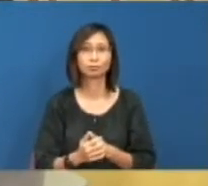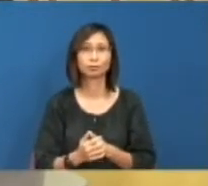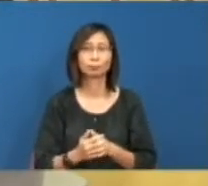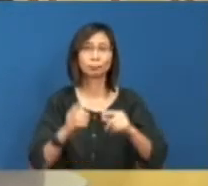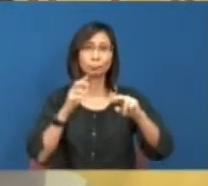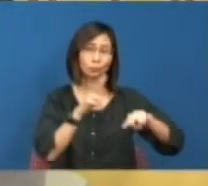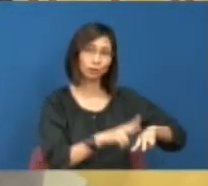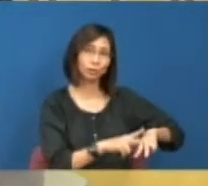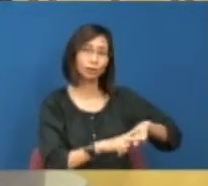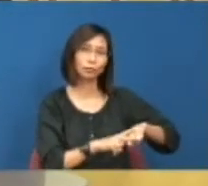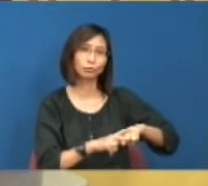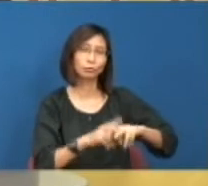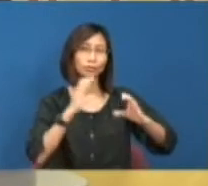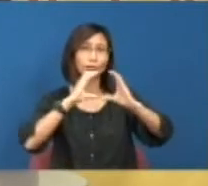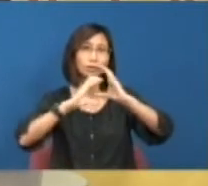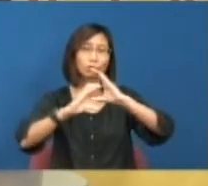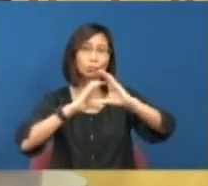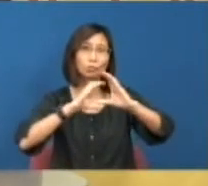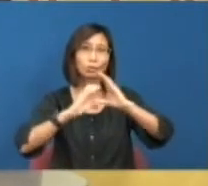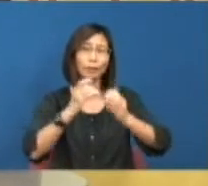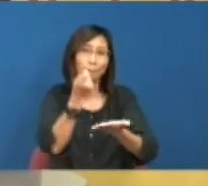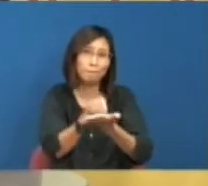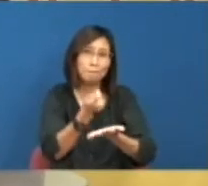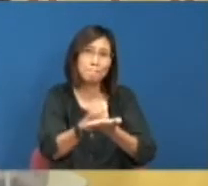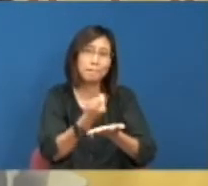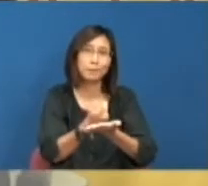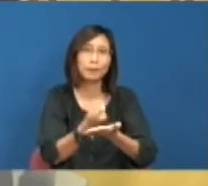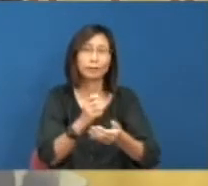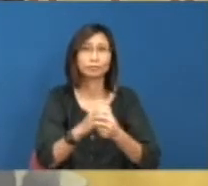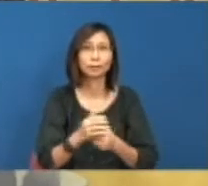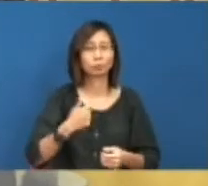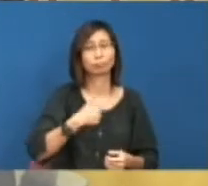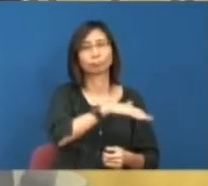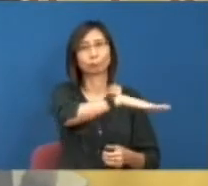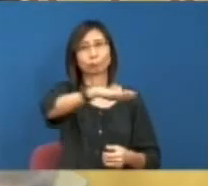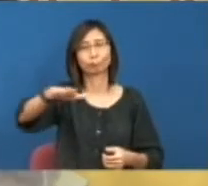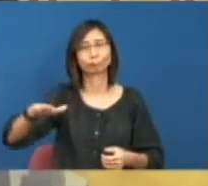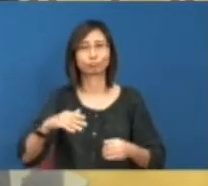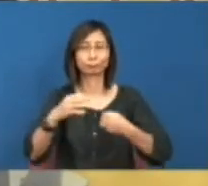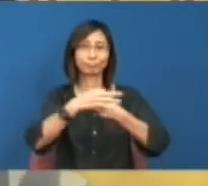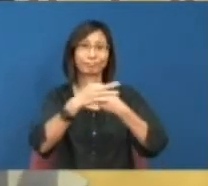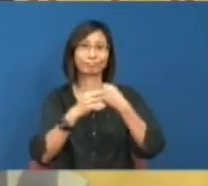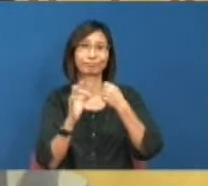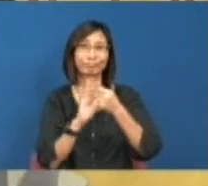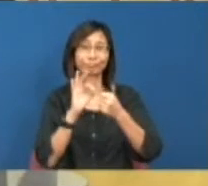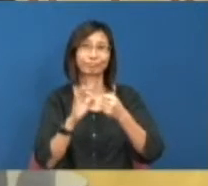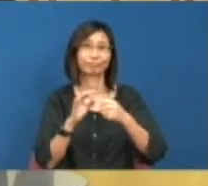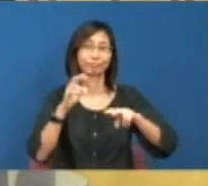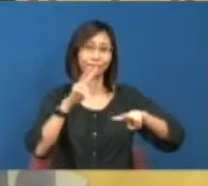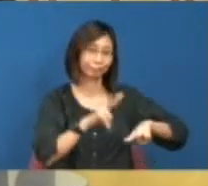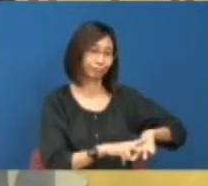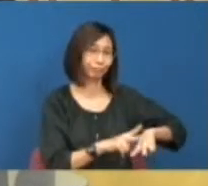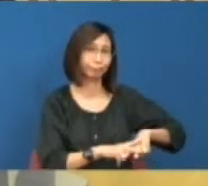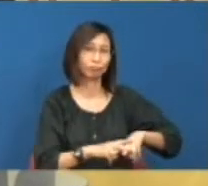中共透過呢個廉價出賣我哋嘅國家嘅資源，廉價出賣國人嘅勞動